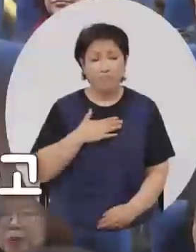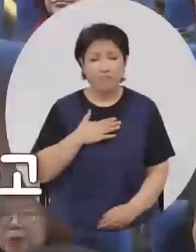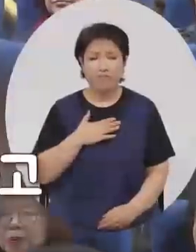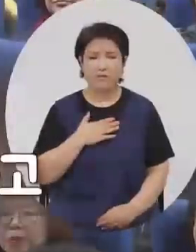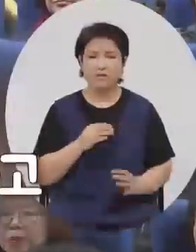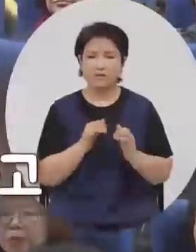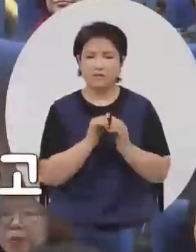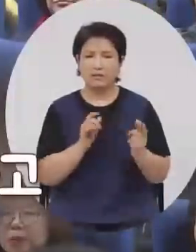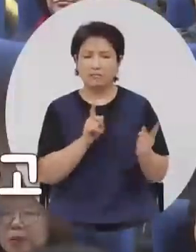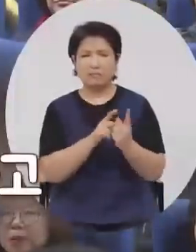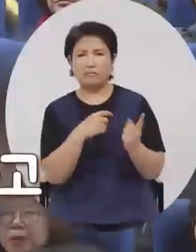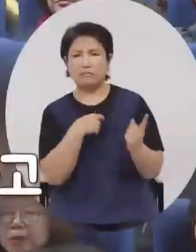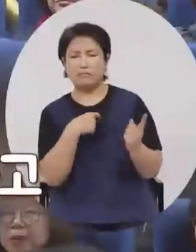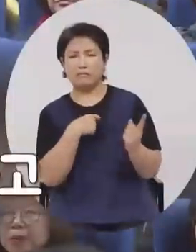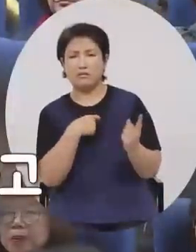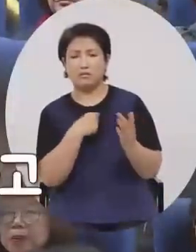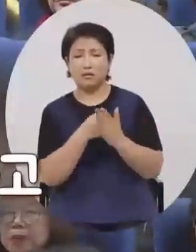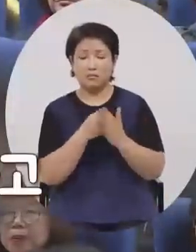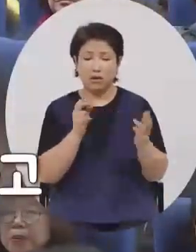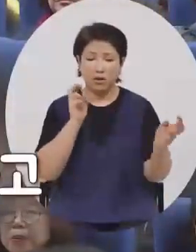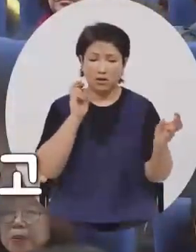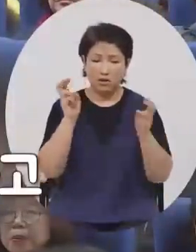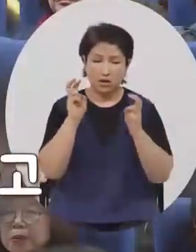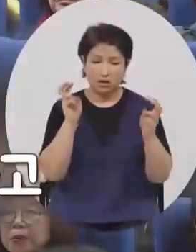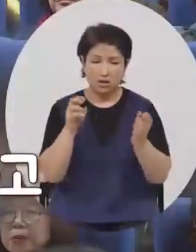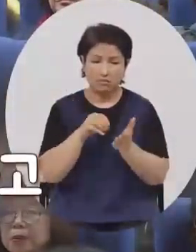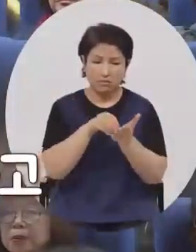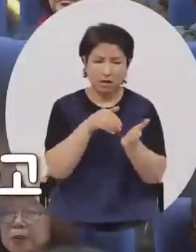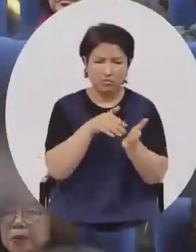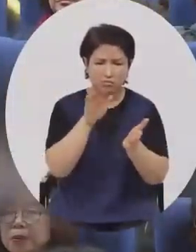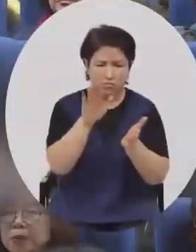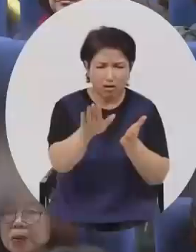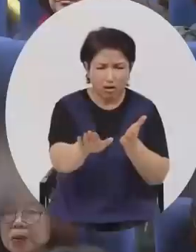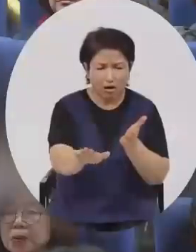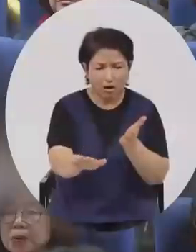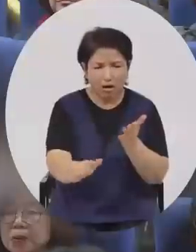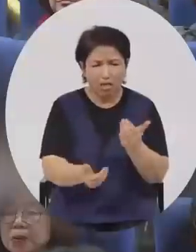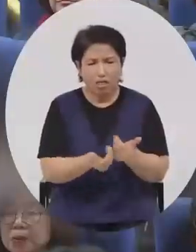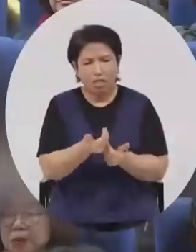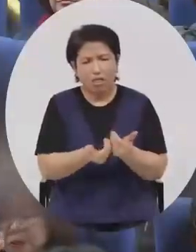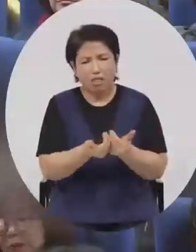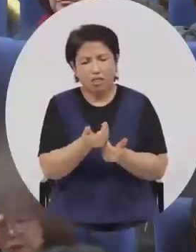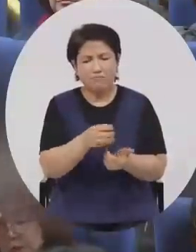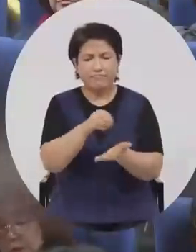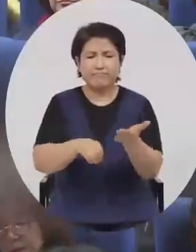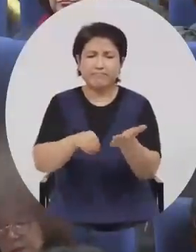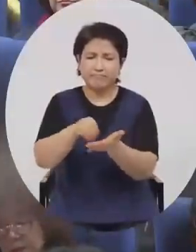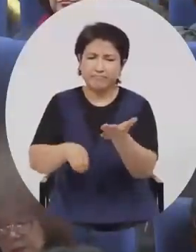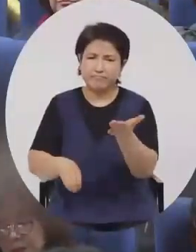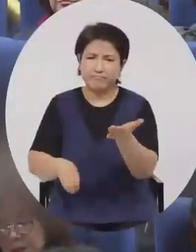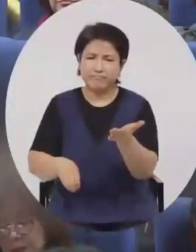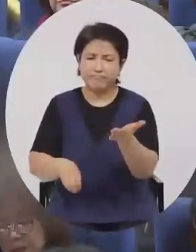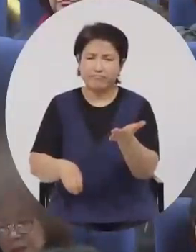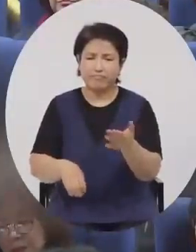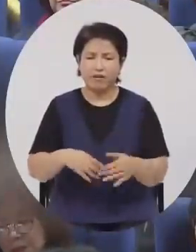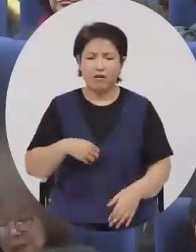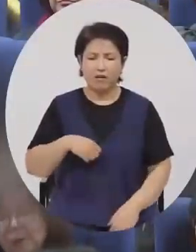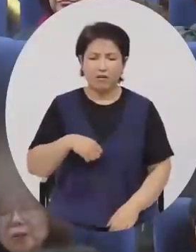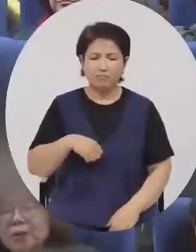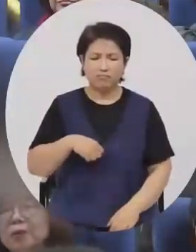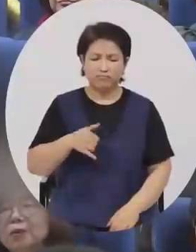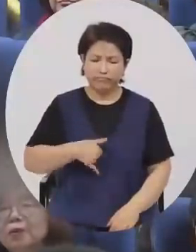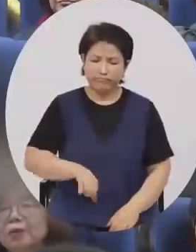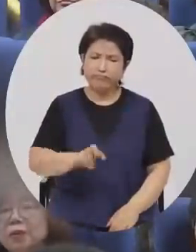제가 대인기피증이 있어서 회사에 적응을 쉽게 하지 못하고 퇴사를 자주 합니다. 애가 셋